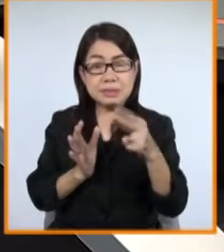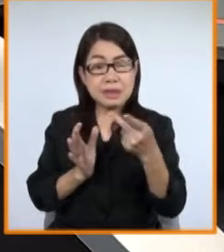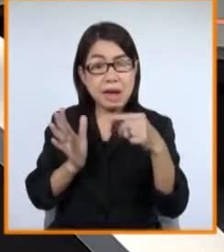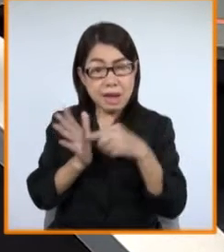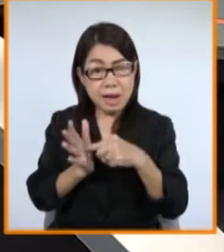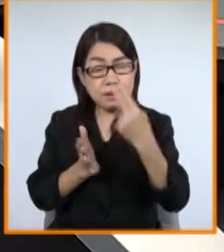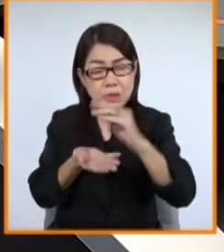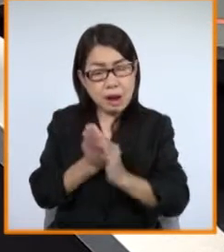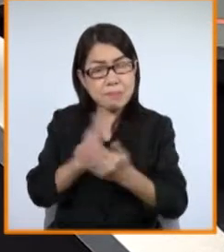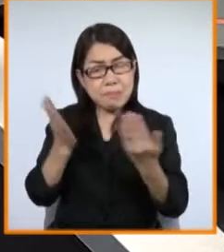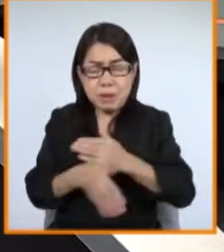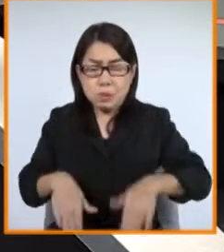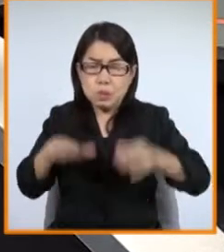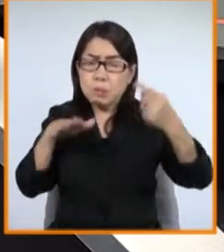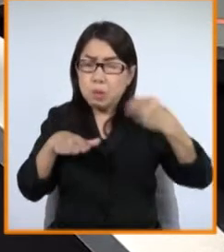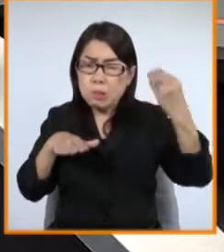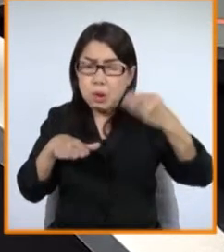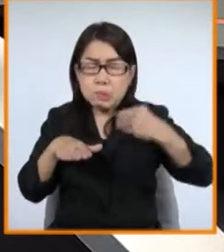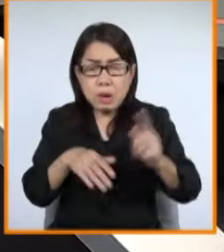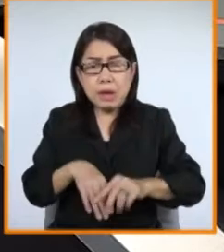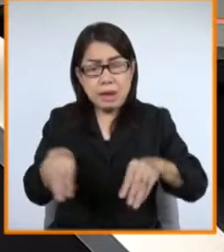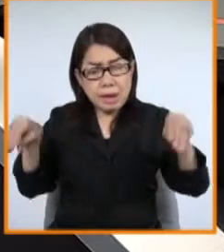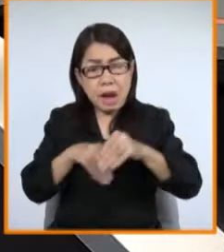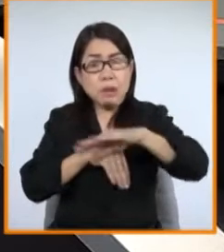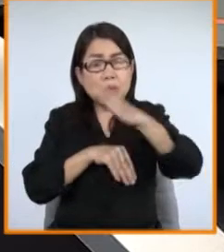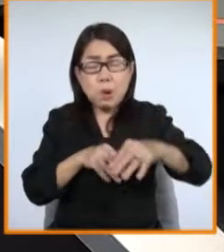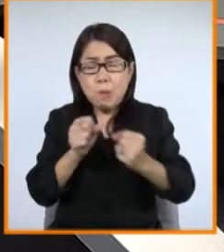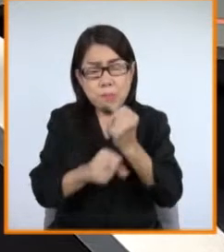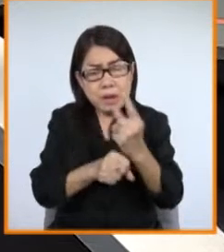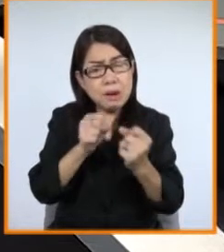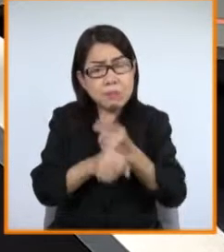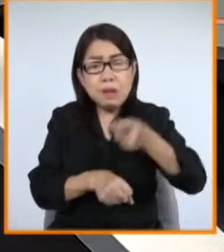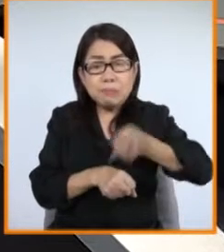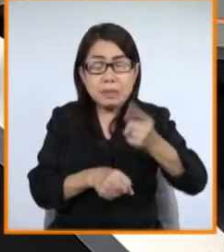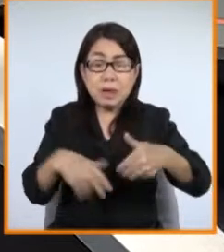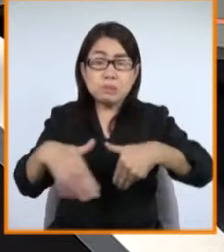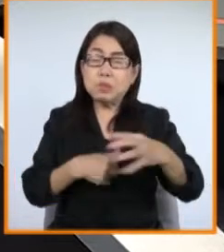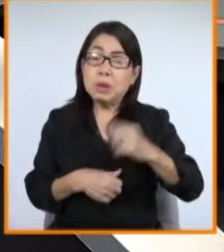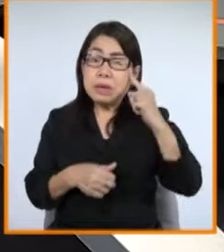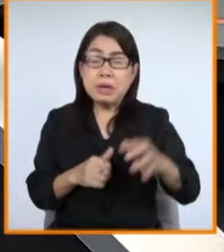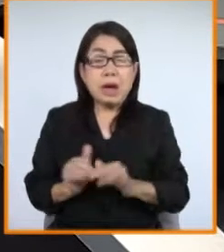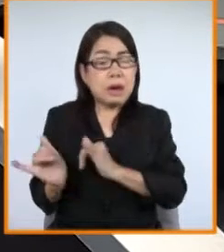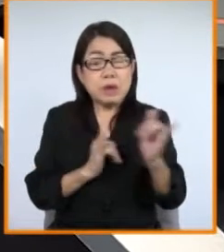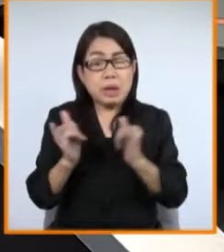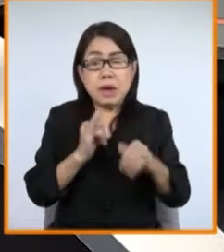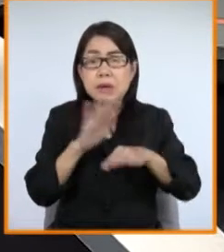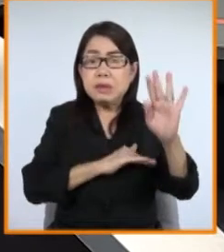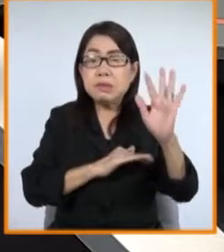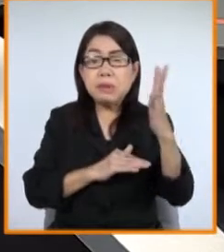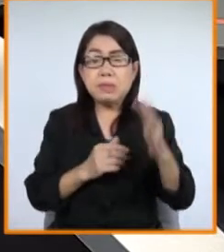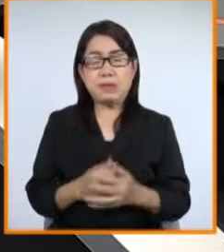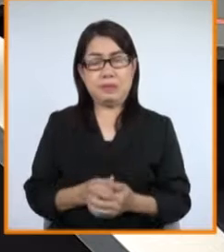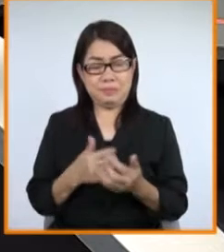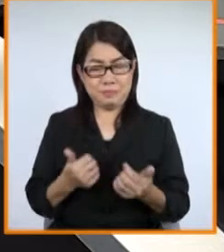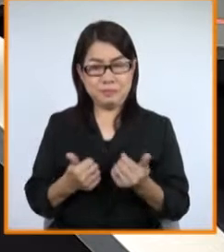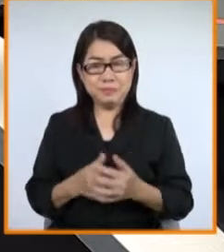ายเป็นที่น้ำท่วมซ้ำซากเป็นที่เชิงเขาด้วยเขาบอกว่าท่วมหนักทุกปีเลยนะครับแต่ชาวบ้านไม่คิดจะหนีไปไหนครับวันนี้ทางด้านของคุณชูเด